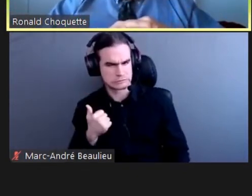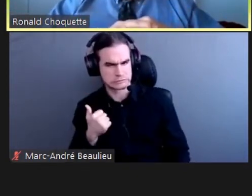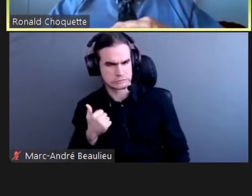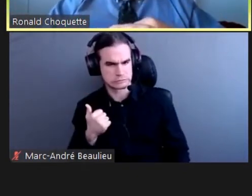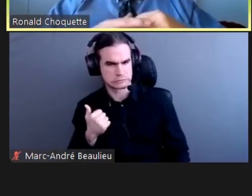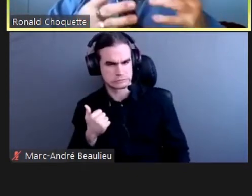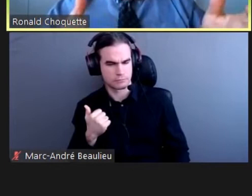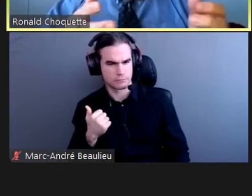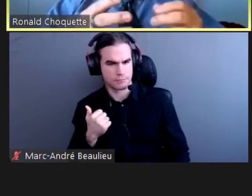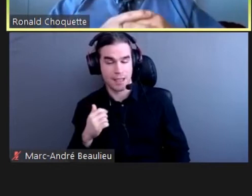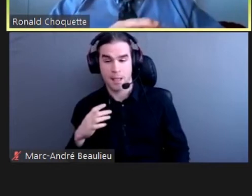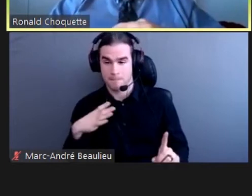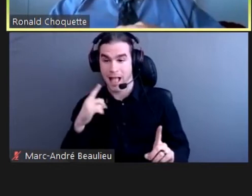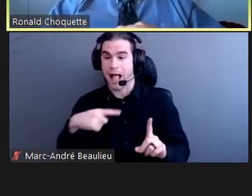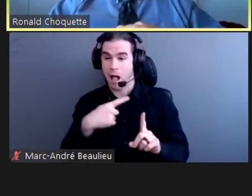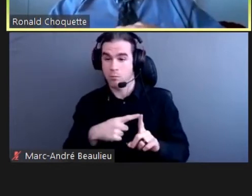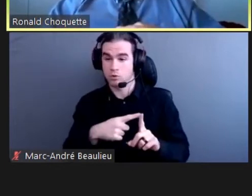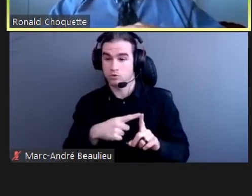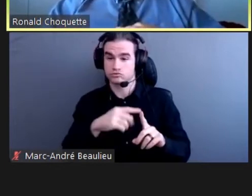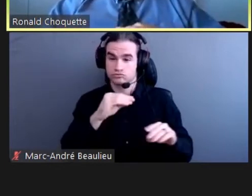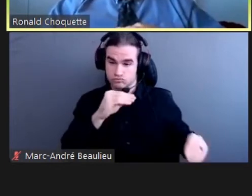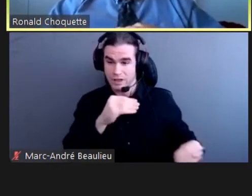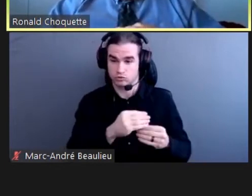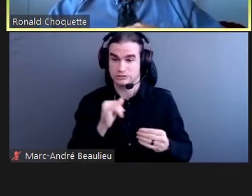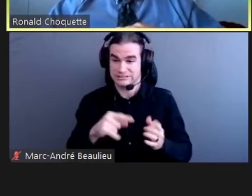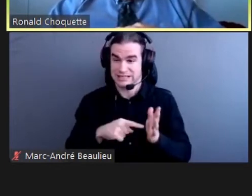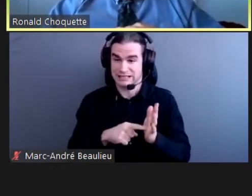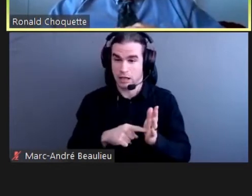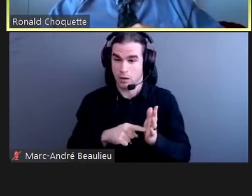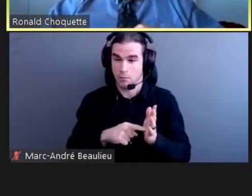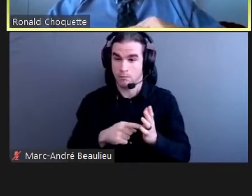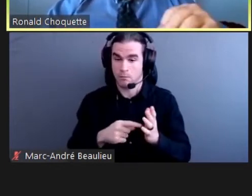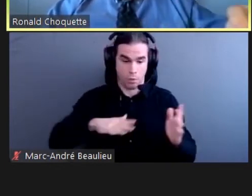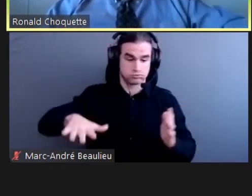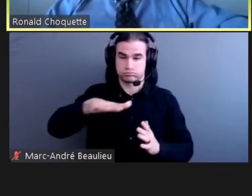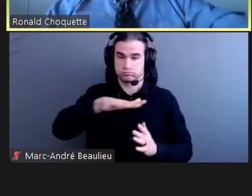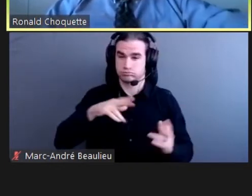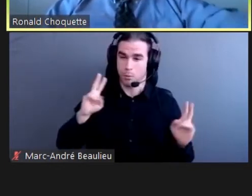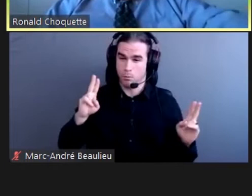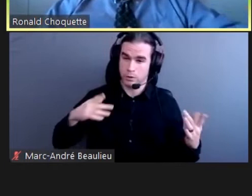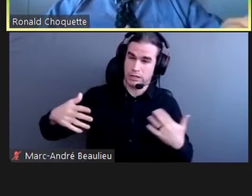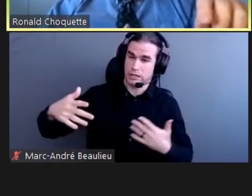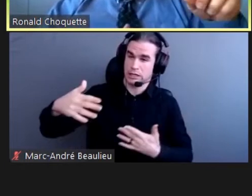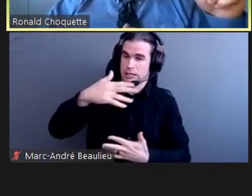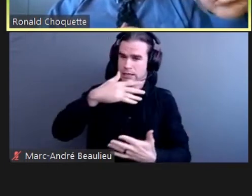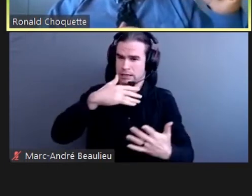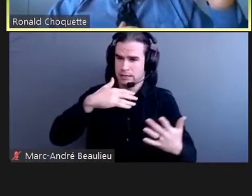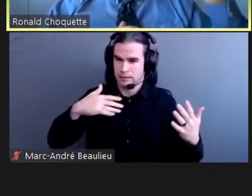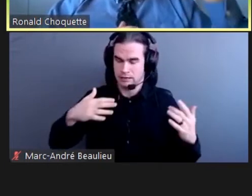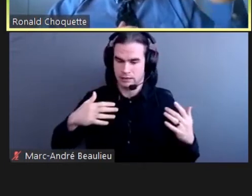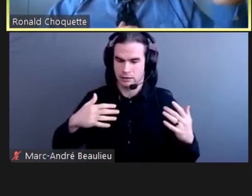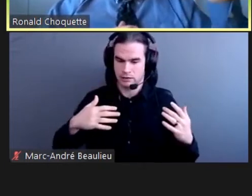Prochaine. Mais si la personne se ramasse dans un bruit, les sons qui